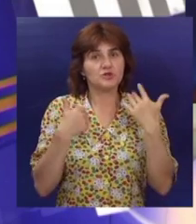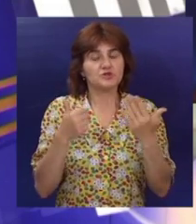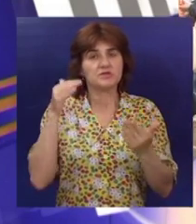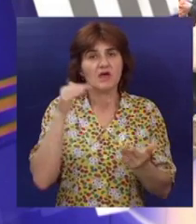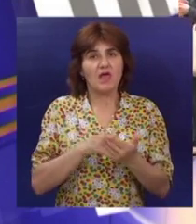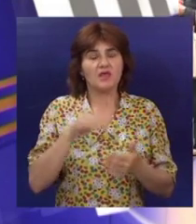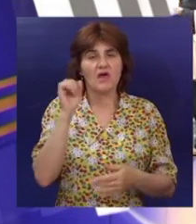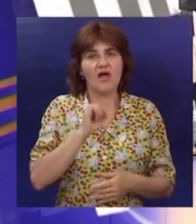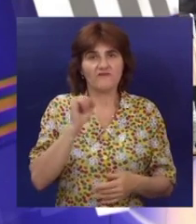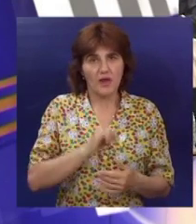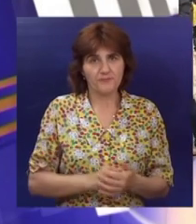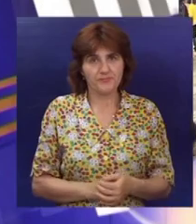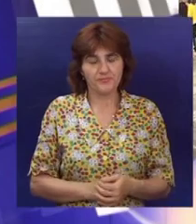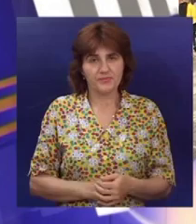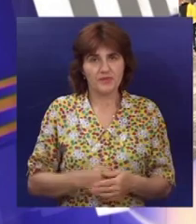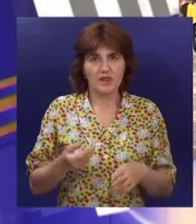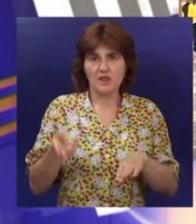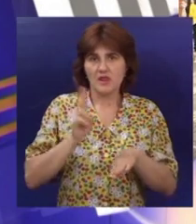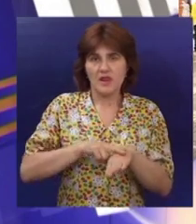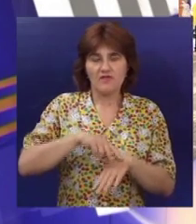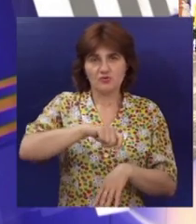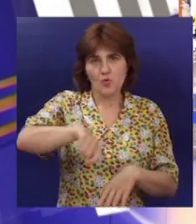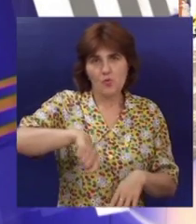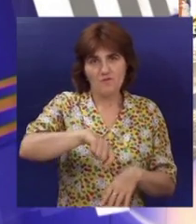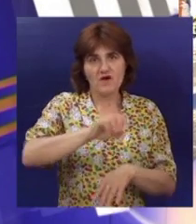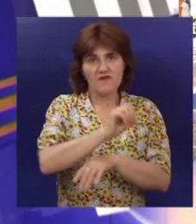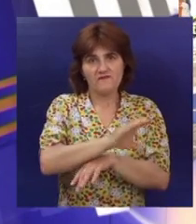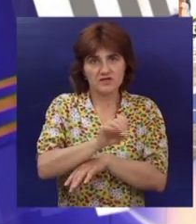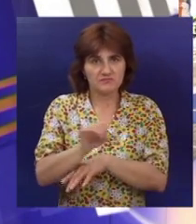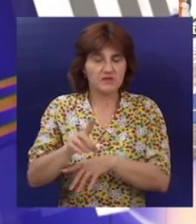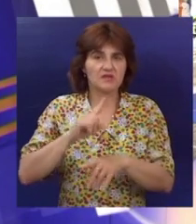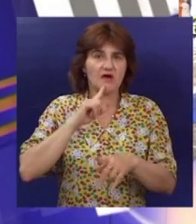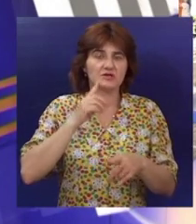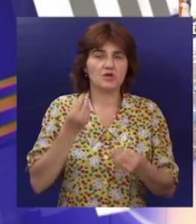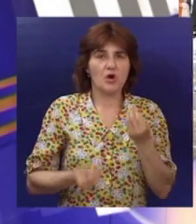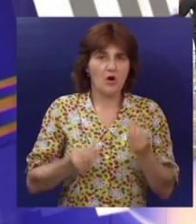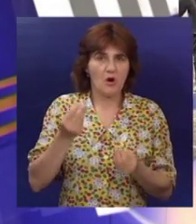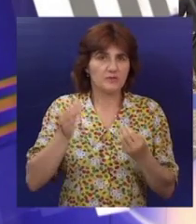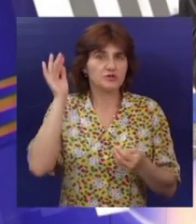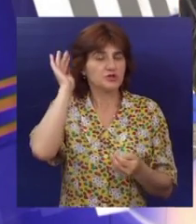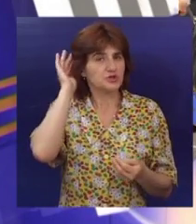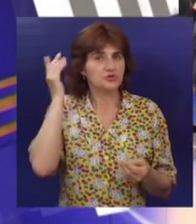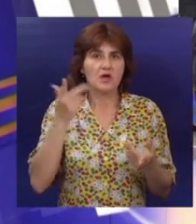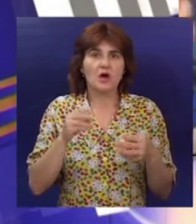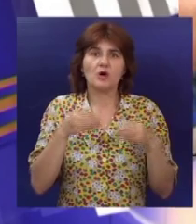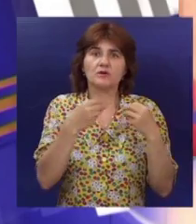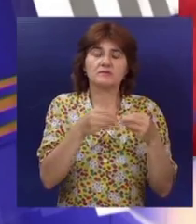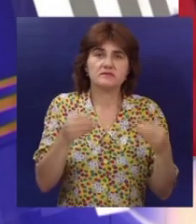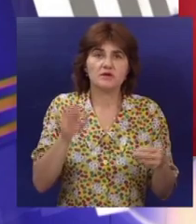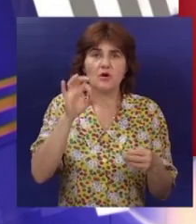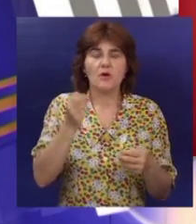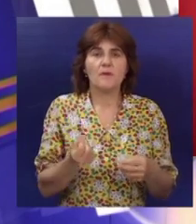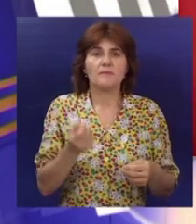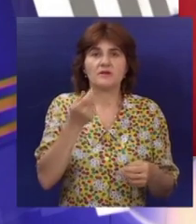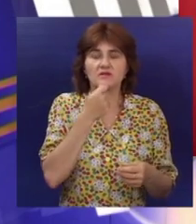evra. Većina vaspitača, kuvara i drugih radnika predškolske ustanove Naša radost odslušala je seminar,